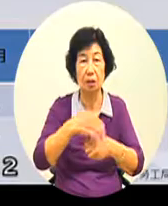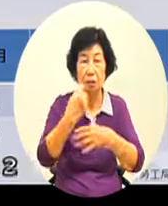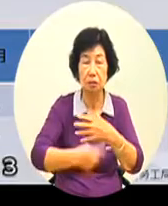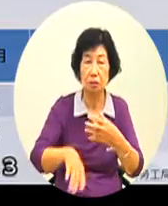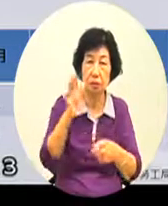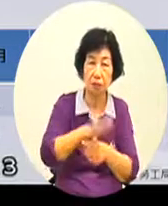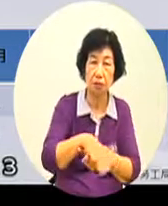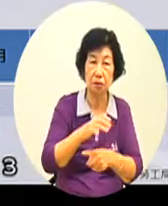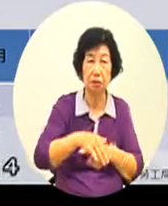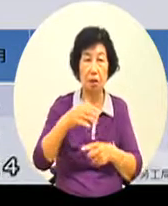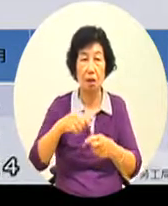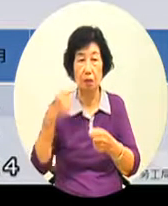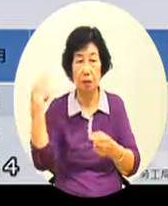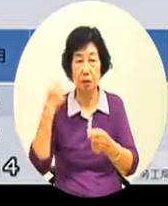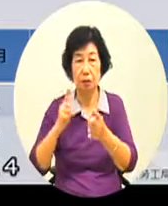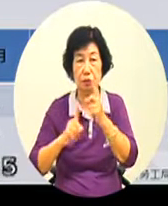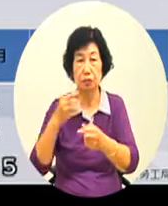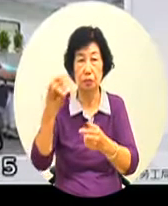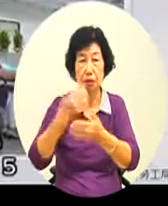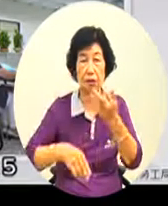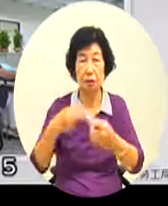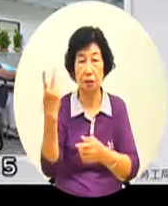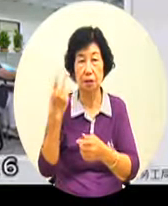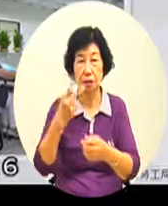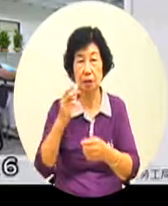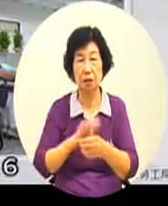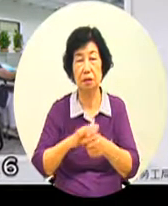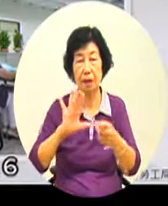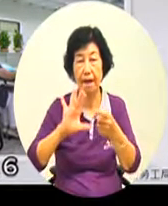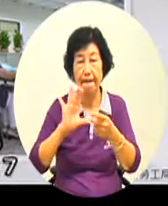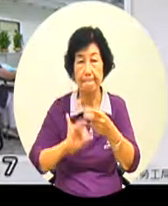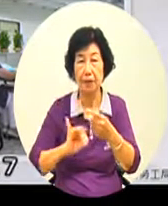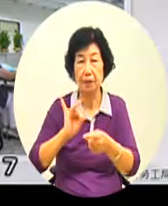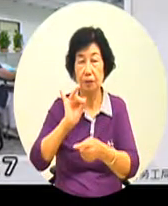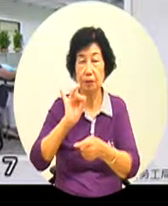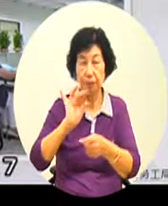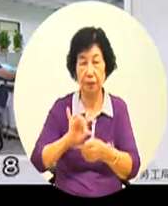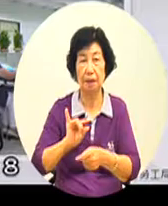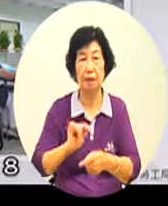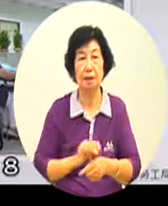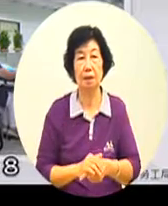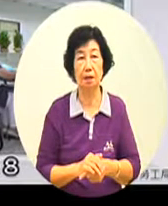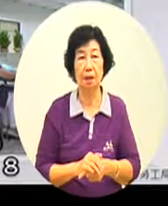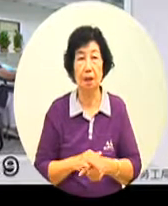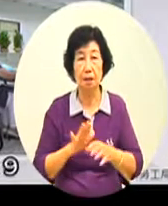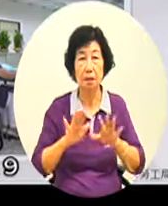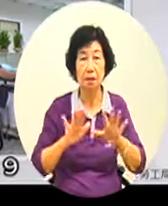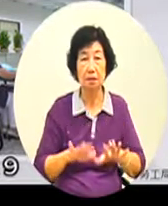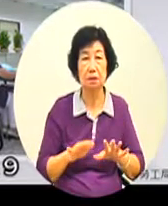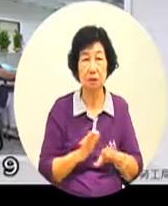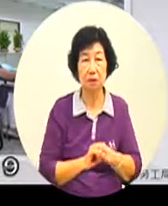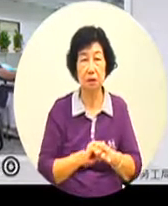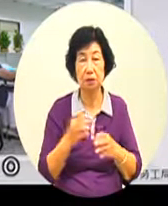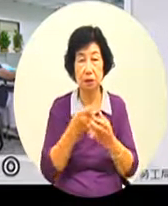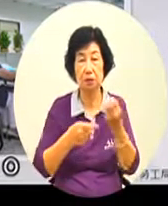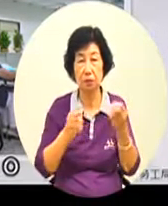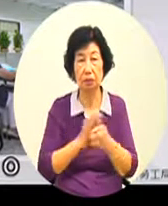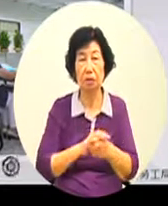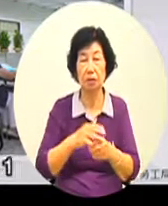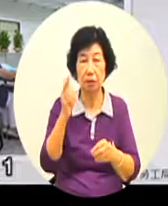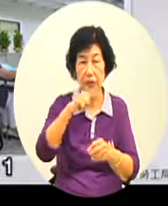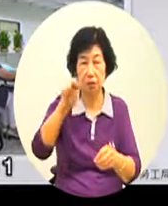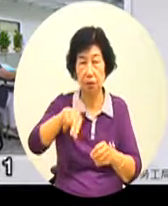了2人，减灾9%。那在受理劳资争议调解案件，总共有2020件，其